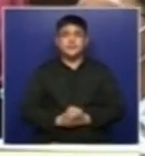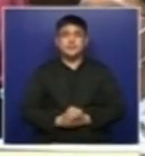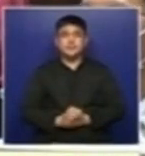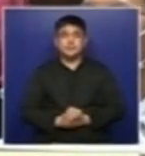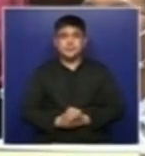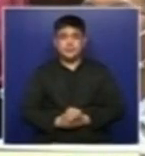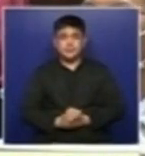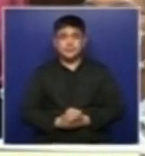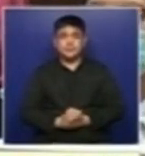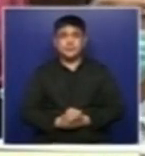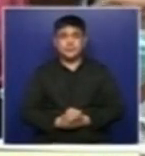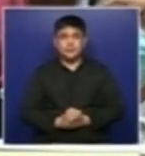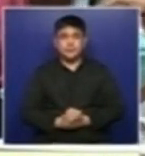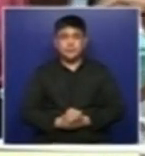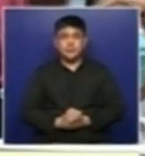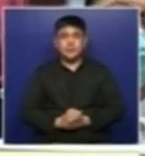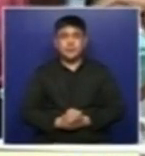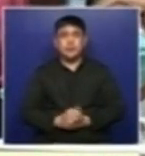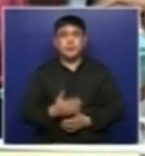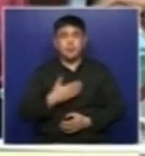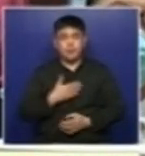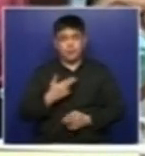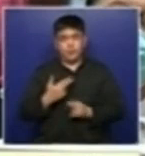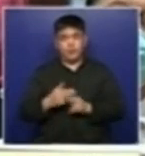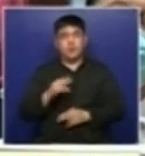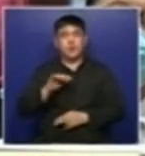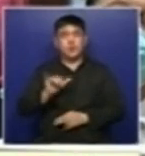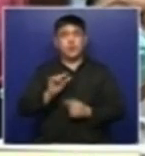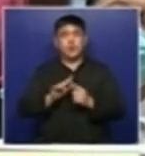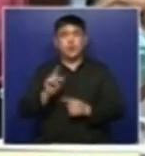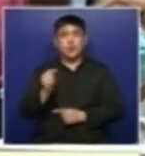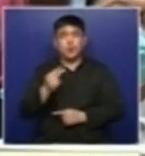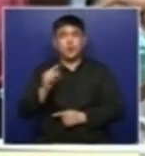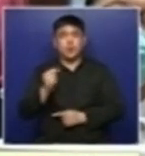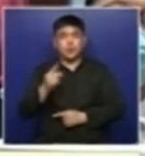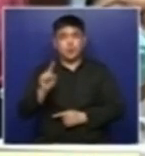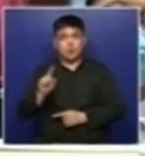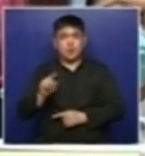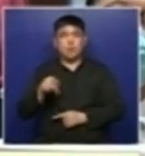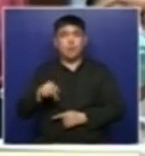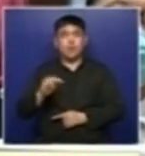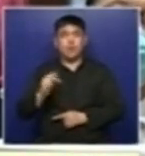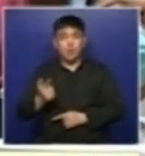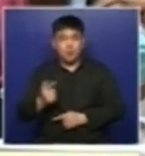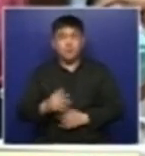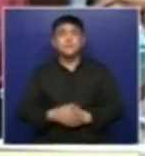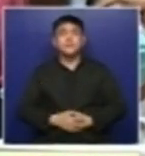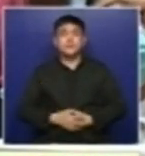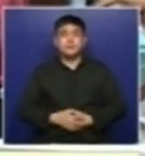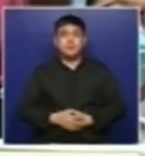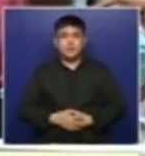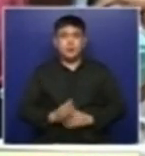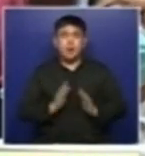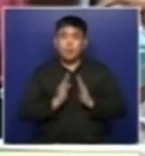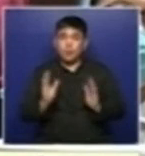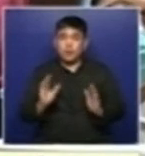เรียนกับเรียนท่านประธานครับผมนายยุทธพงศ์จรัสเสถียรสมาชิกสภาผู้แทนราษฎรจังหวัดมหาสารคามพรรคเพื่อไทยก็ต้องขอขอบคุณนะ